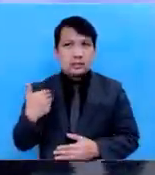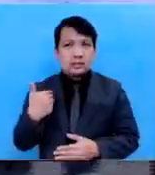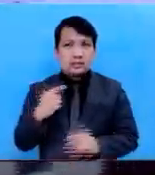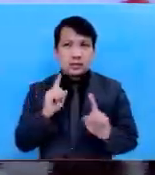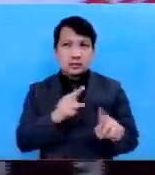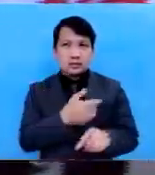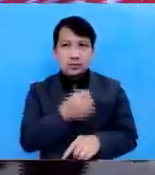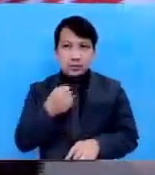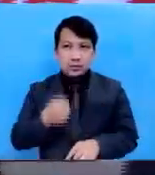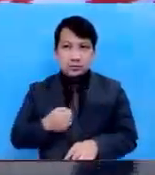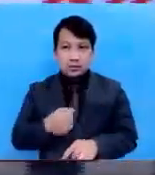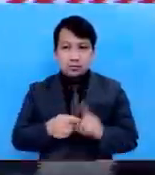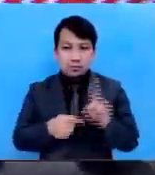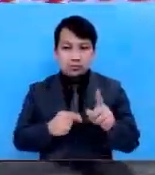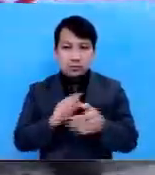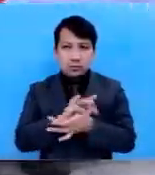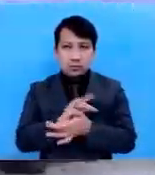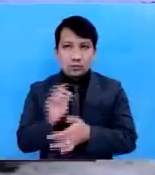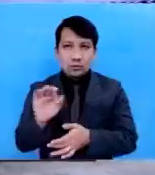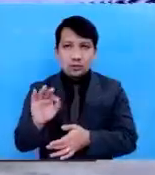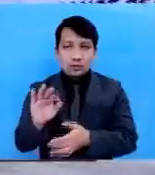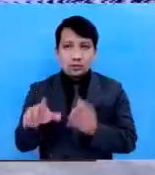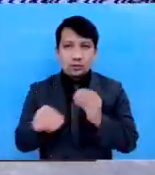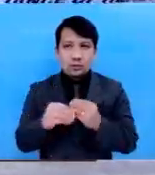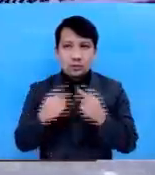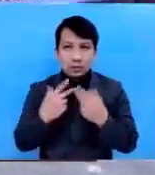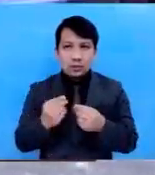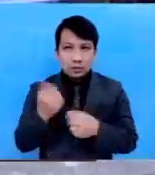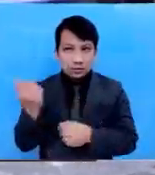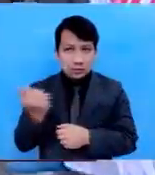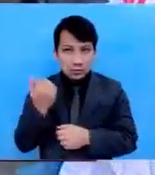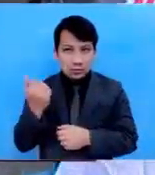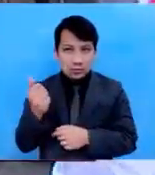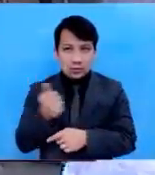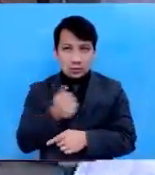gaya ng one COVID-19 allowance at health emergency allowance.